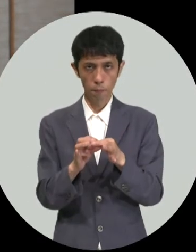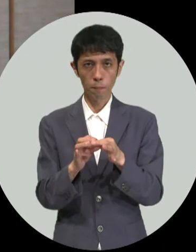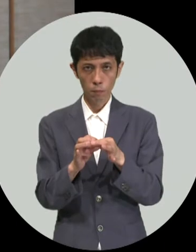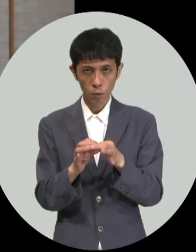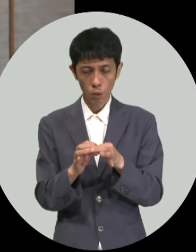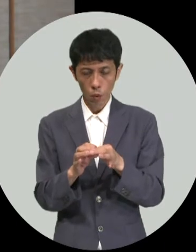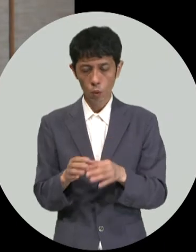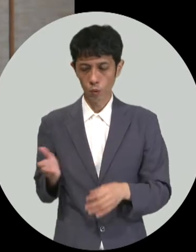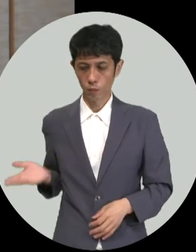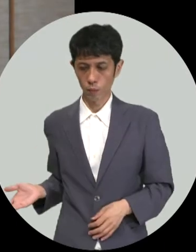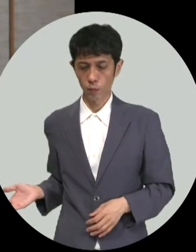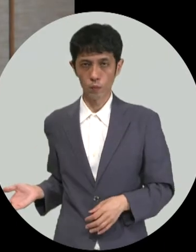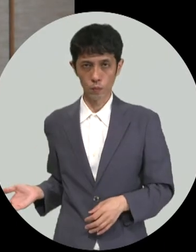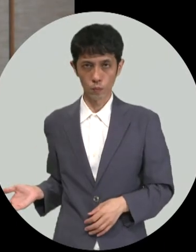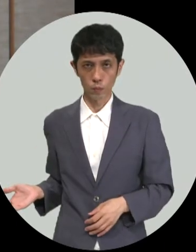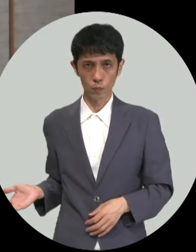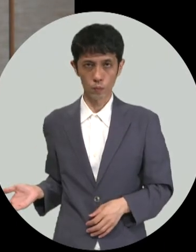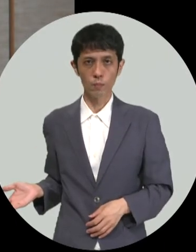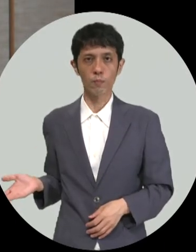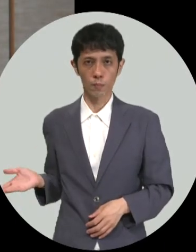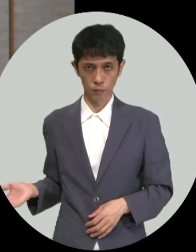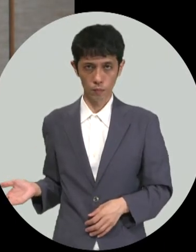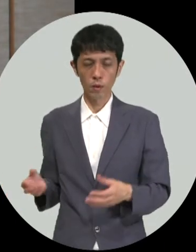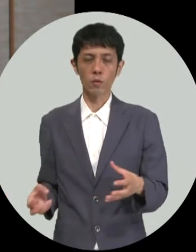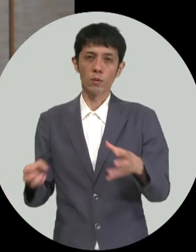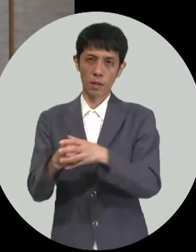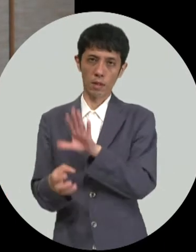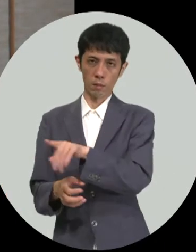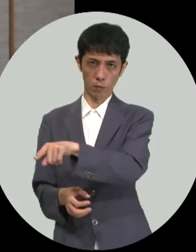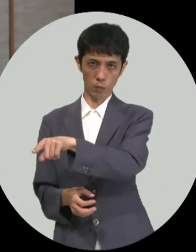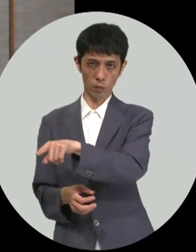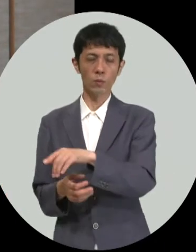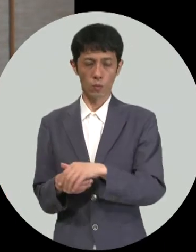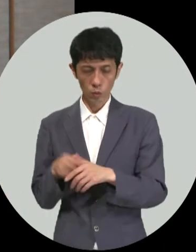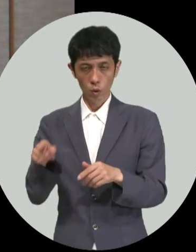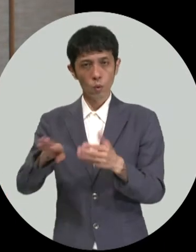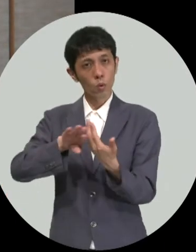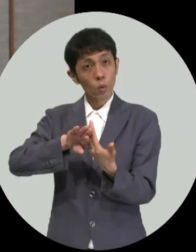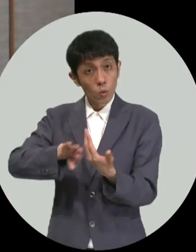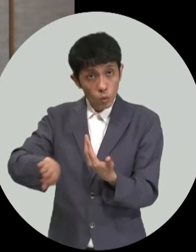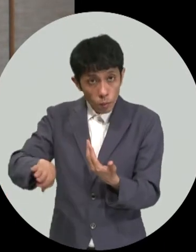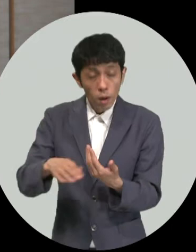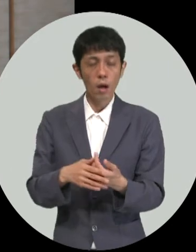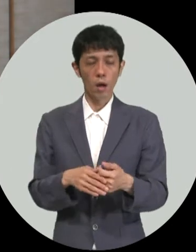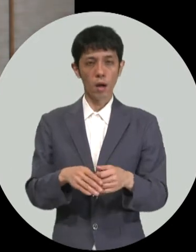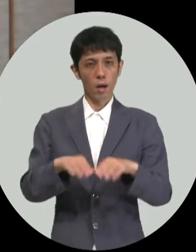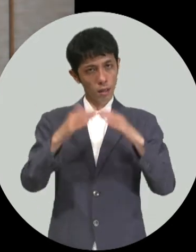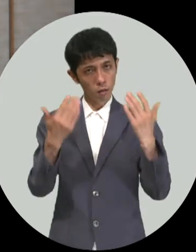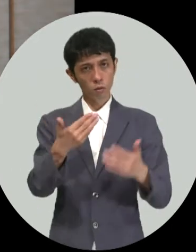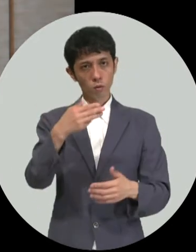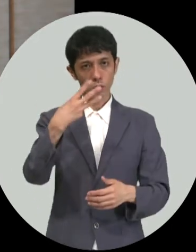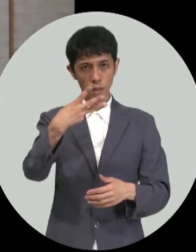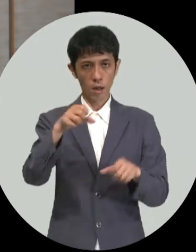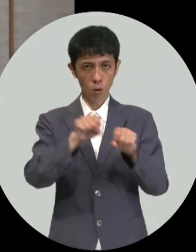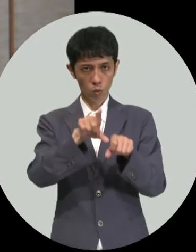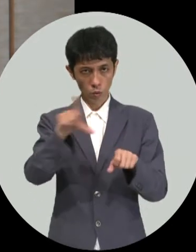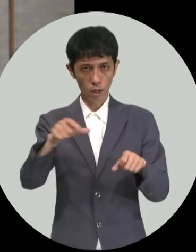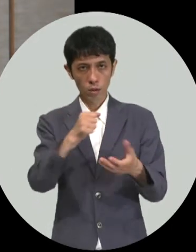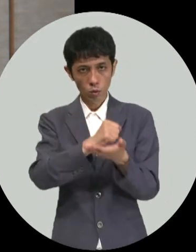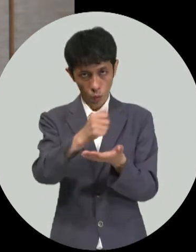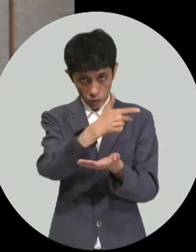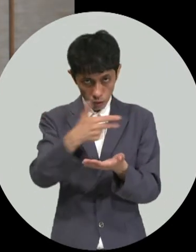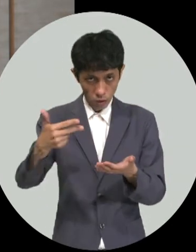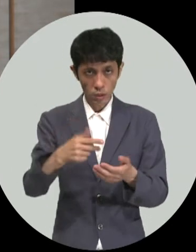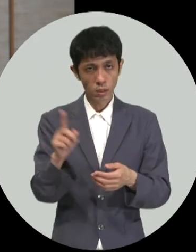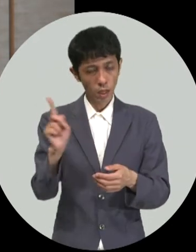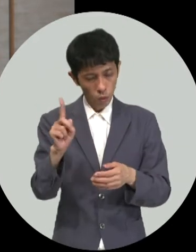庫出資金が約137億円含まれております。これを除けば約3億円の黒字となり、なんとか